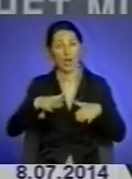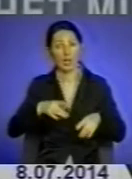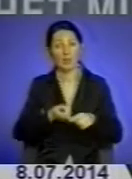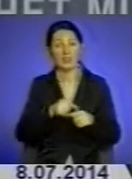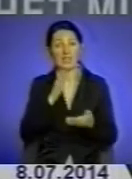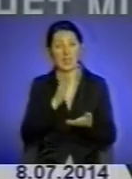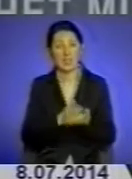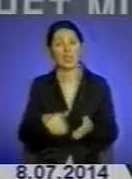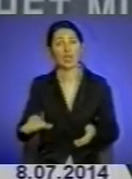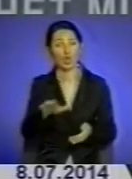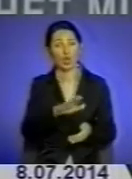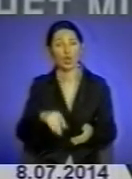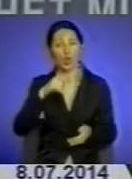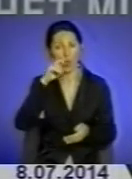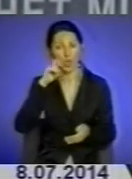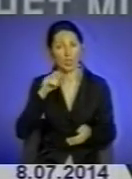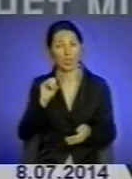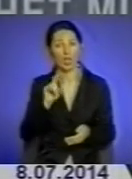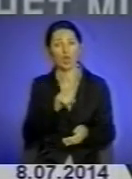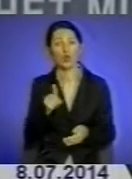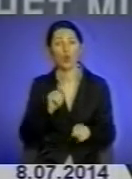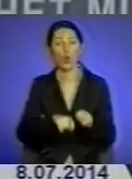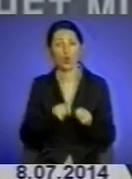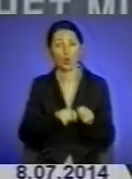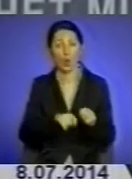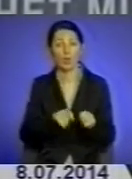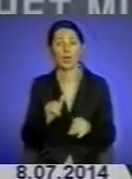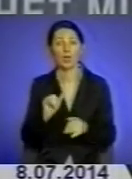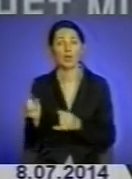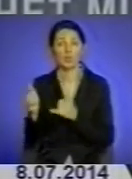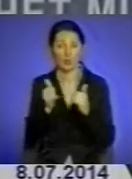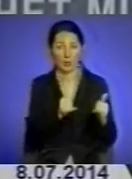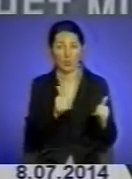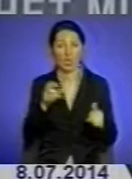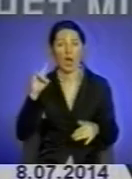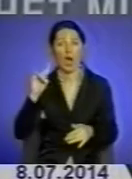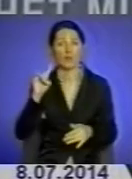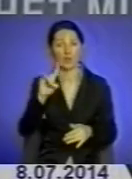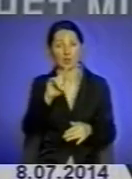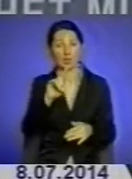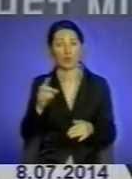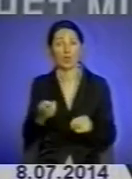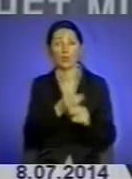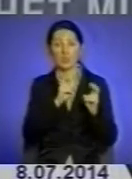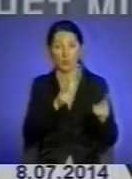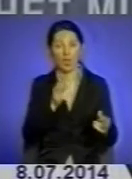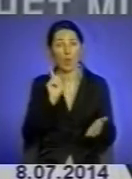територія України, і що контроль над і забезпечення авіаційної безпеки повинно здійснювати